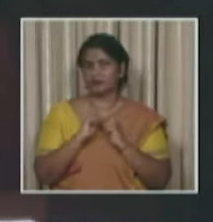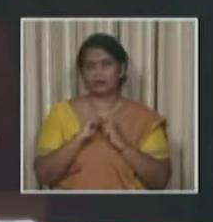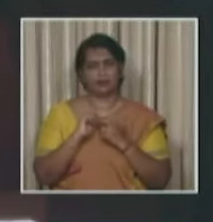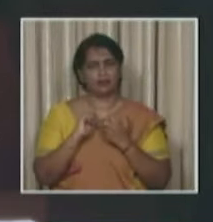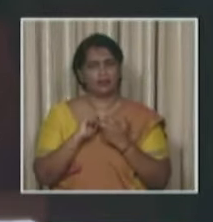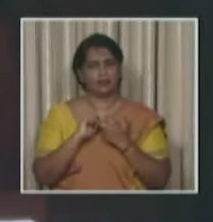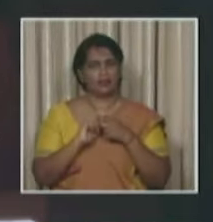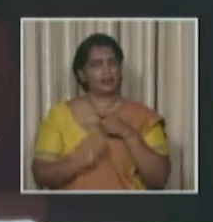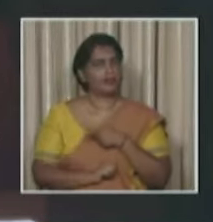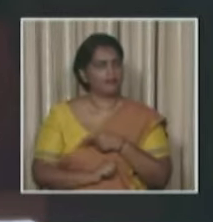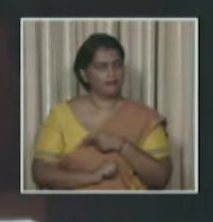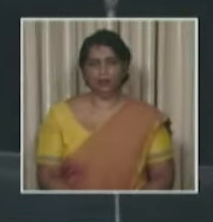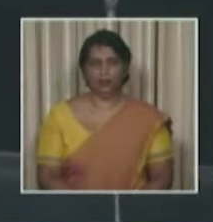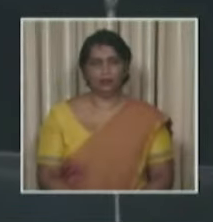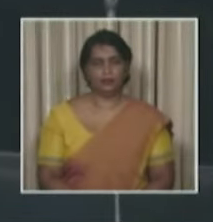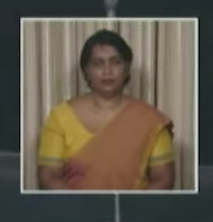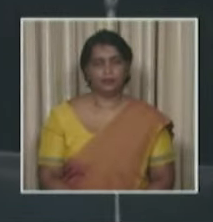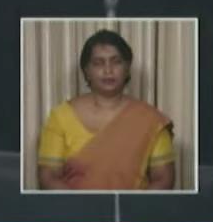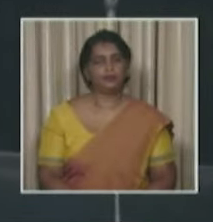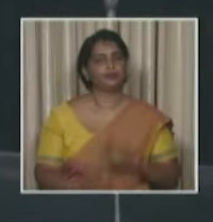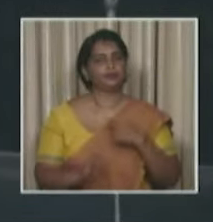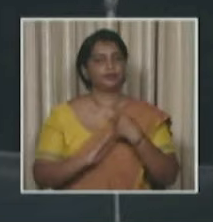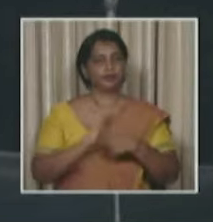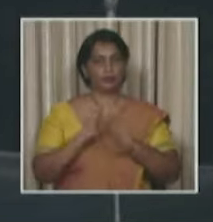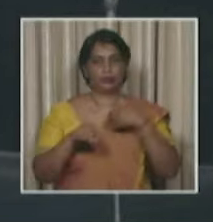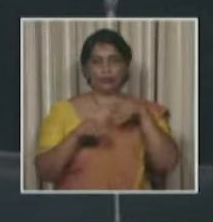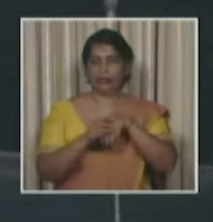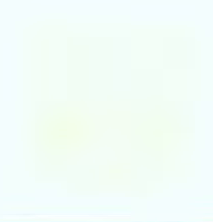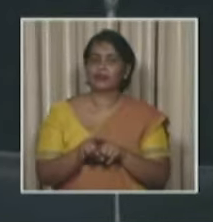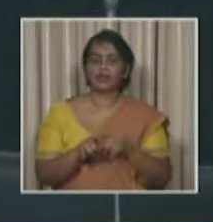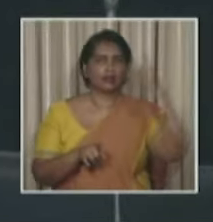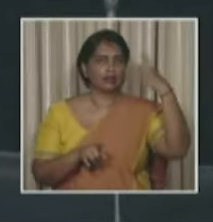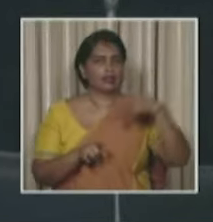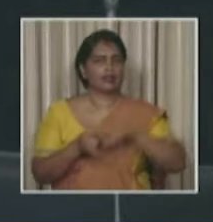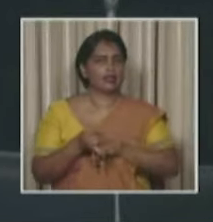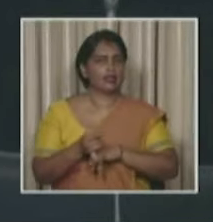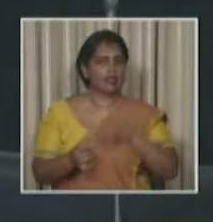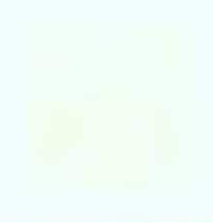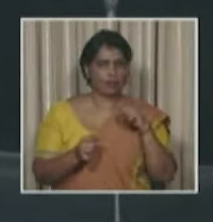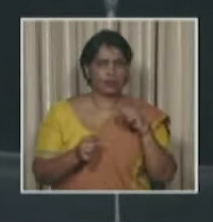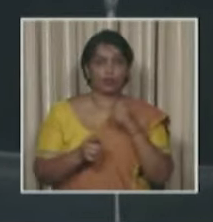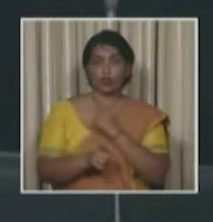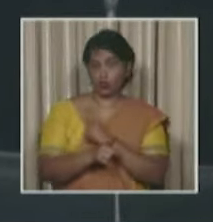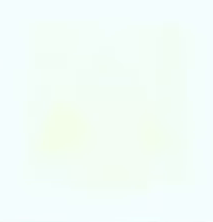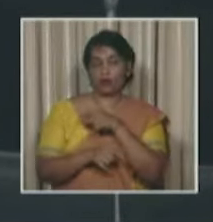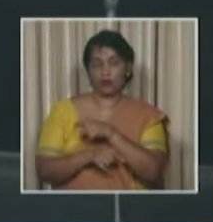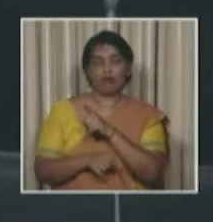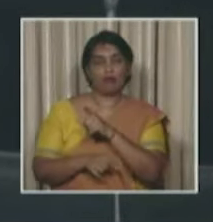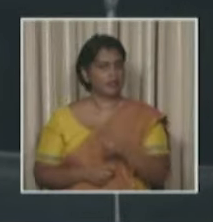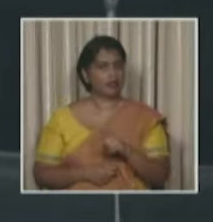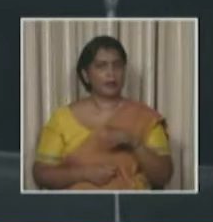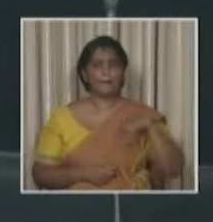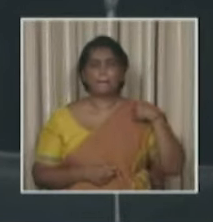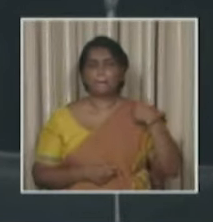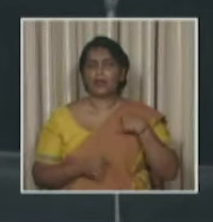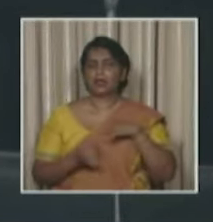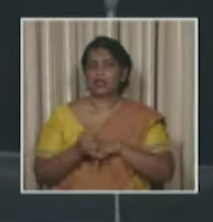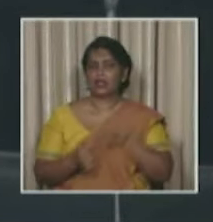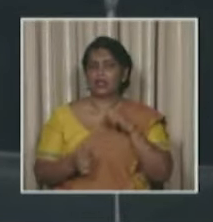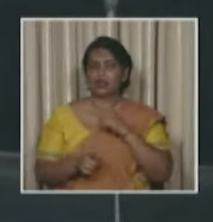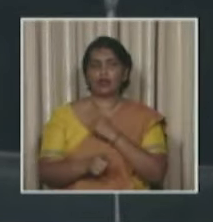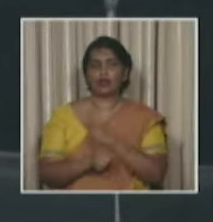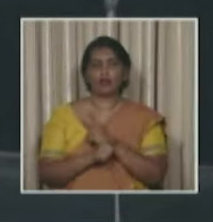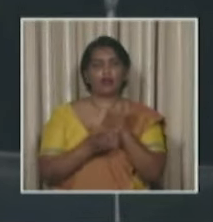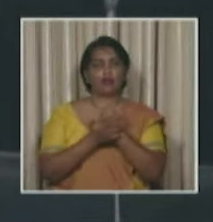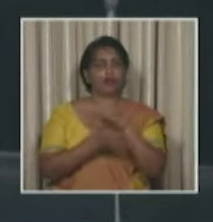ව්‍යාකූල තත්ත්වයක් නිර්මාණය වෙලා තිබෙනවා මම ලංකාවේ නොහිටපු වෙලාවක ජ්‍යෙෂ්ඨ සහකාර ලේකම් ගුරු ආයතන නමින් ප්‍රධාන ලේකම්